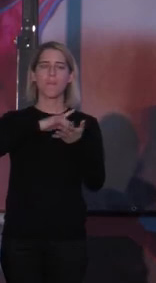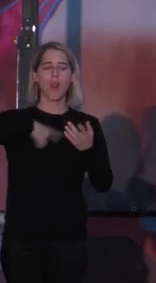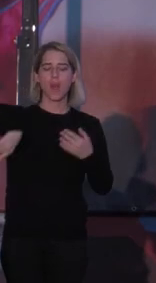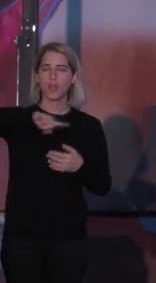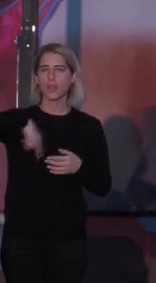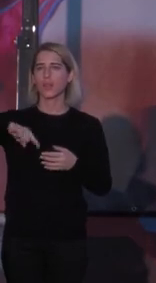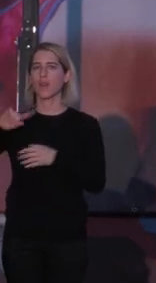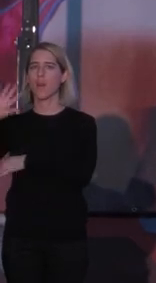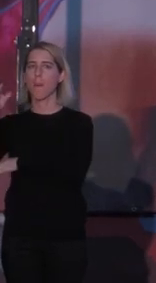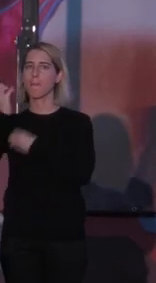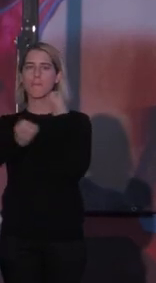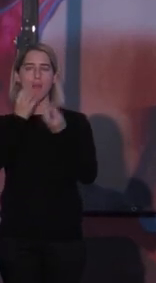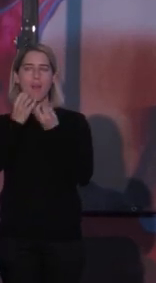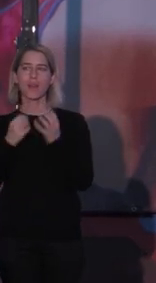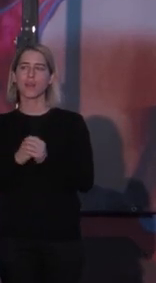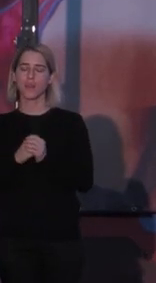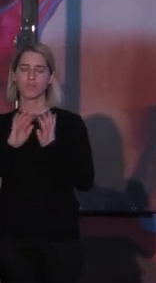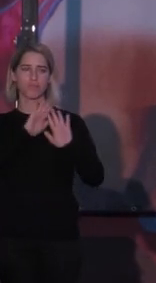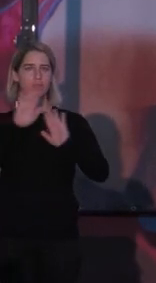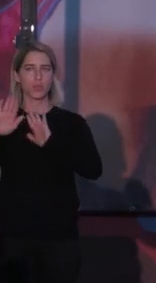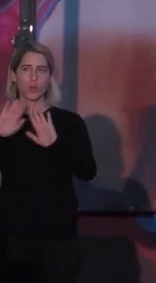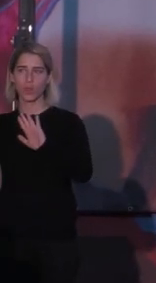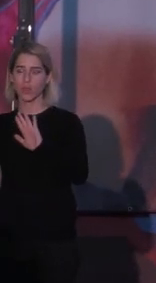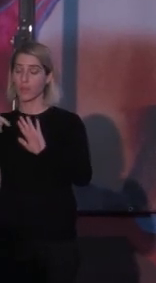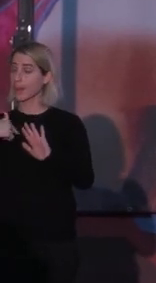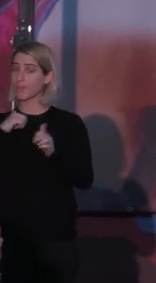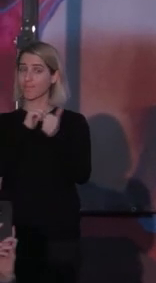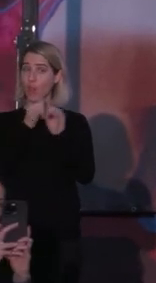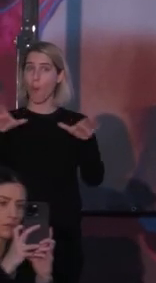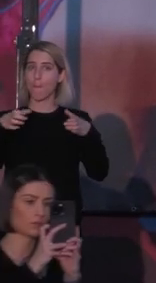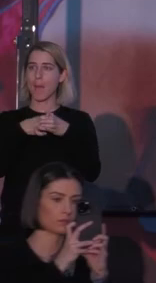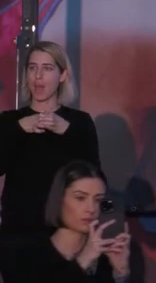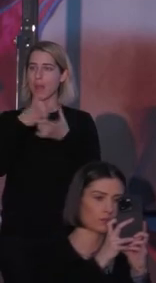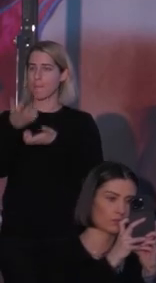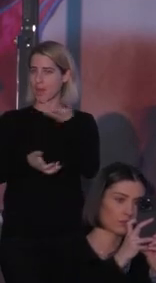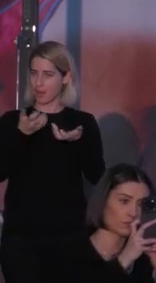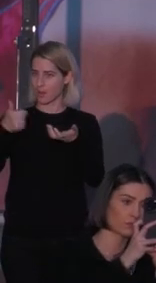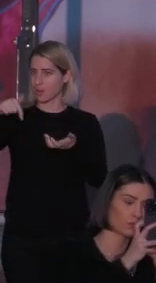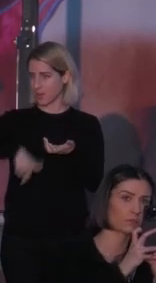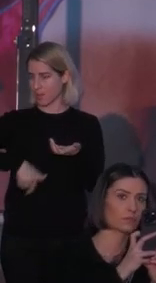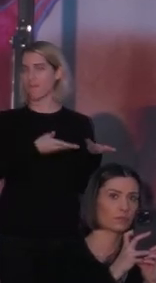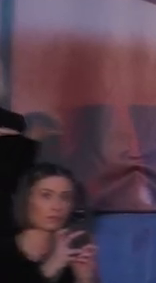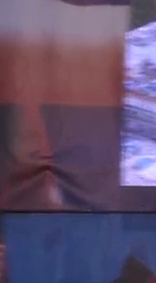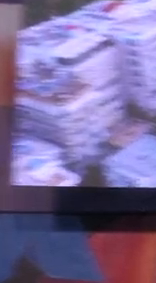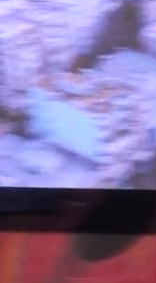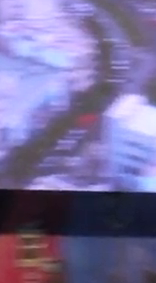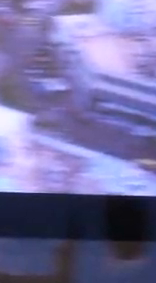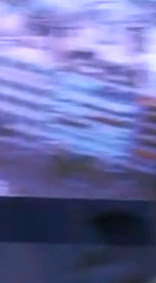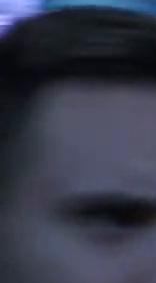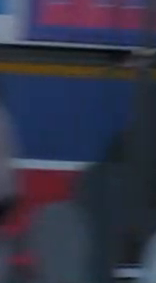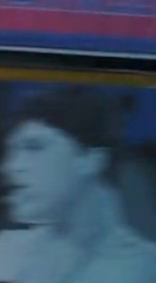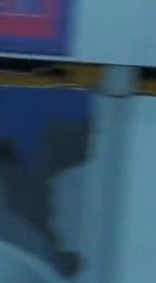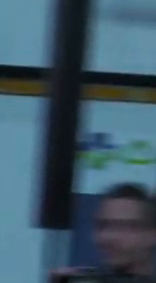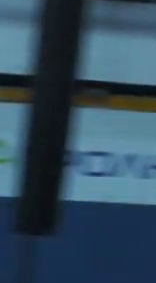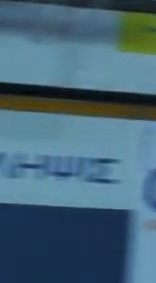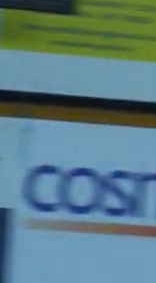οι γειτονιές της. Για μένα η Νέα Σμύρνη είναι ο Πανιόνιος που μας φιλοξενεί σήμερα και τον ευχαριστώ γιατί χθες μας έδωσε ένα